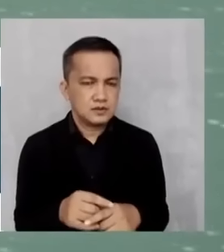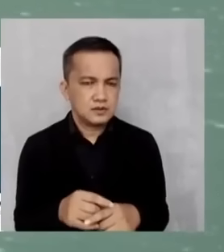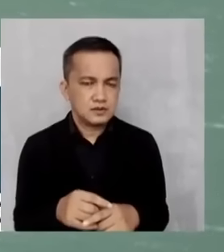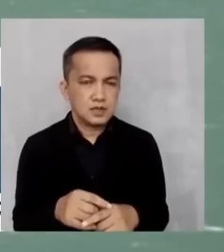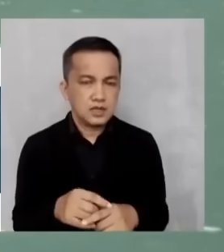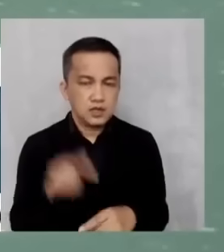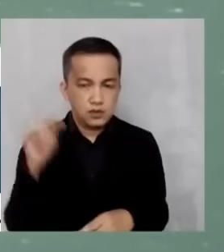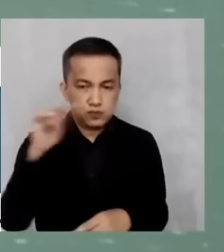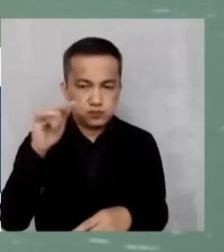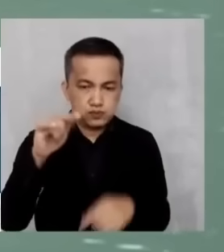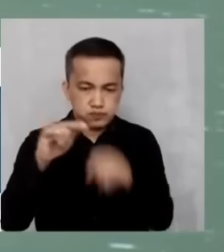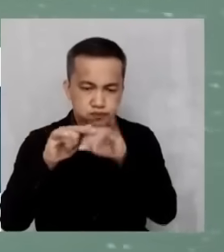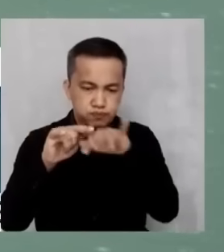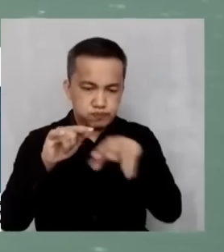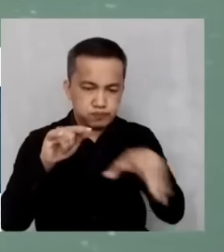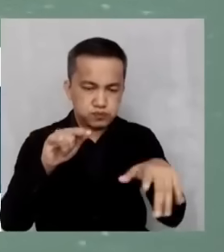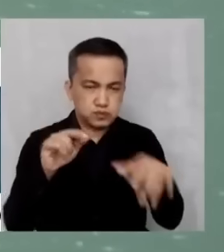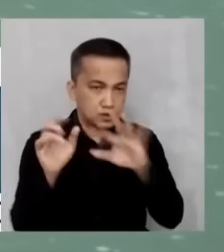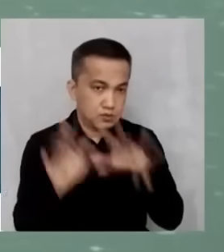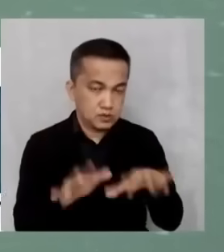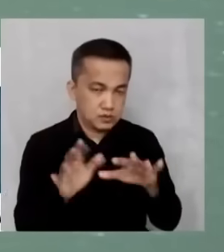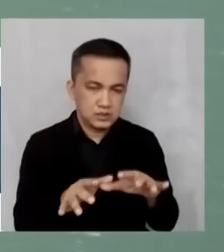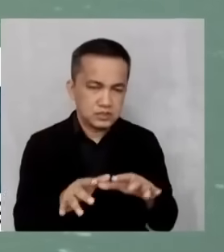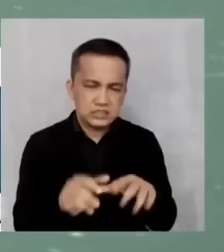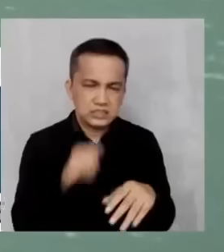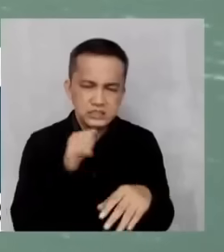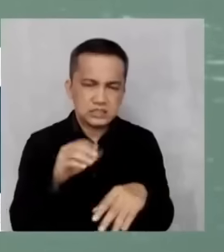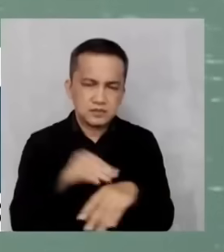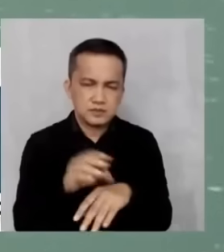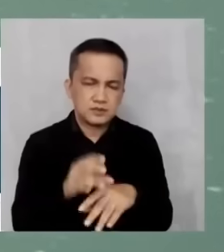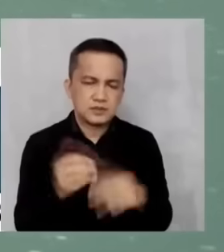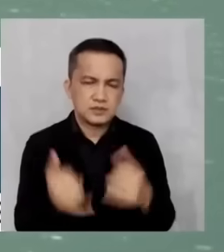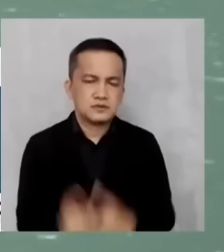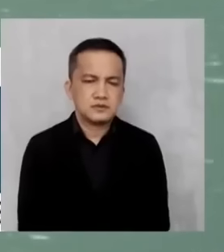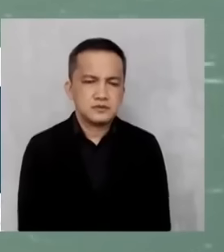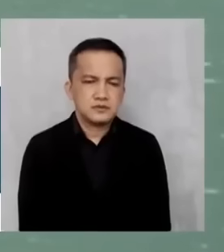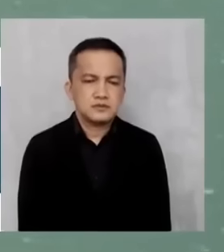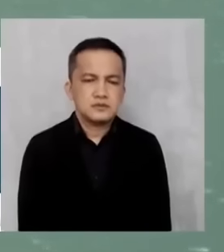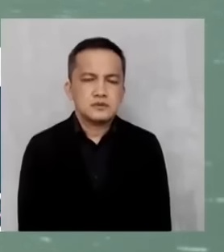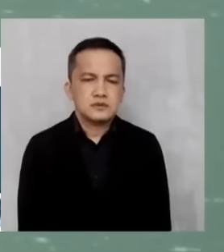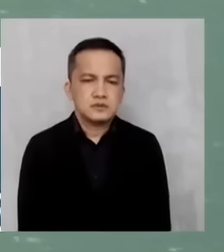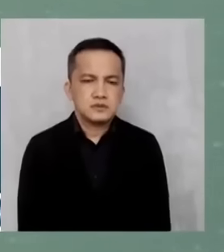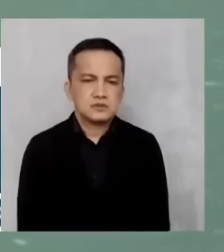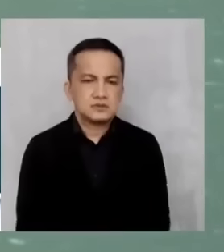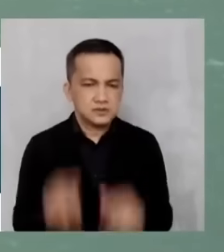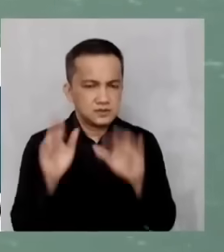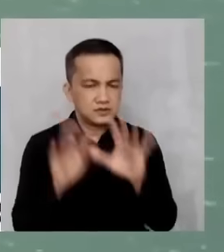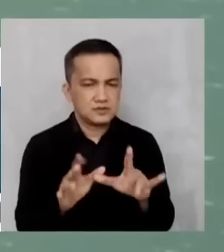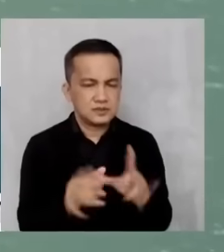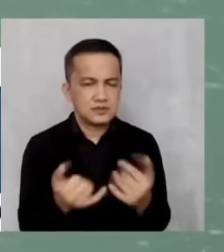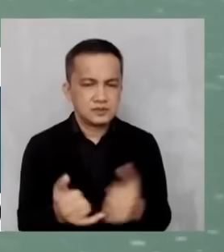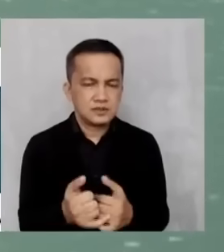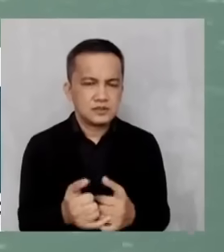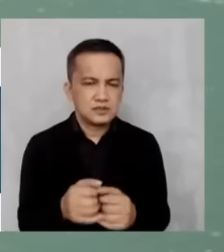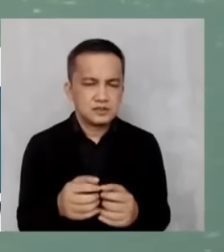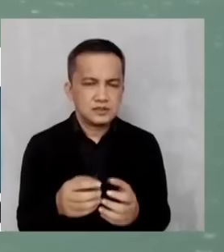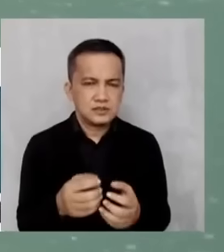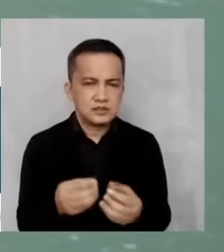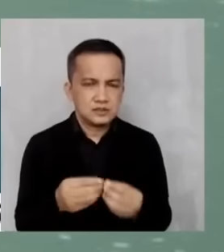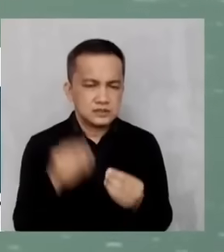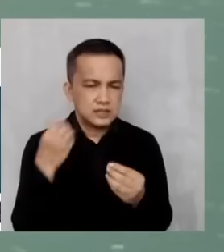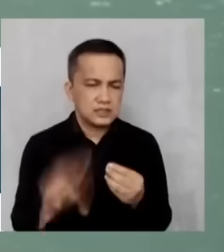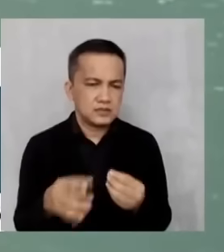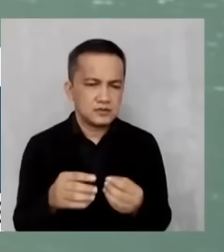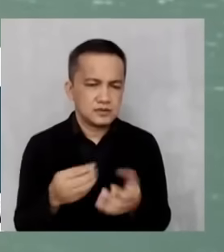tayo, hindi kasi advisable ngayon, ma'am, kasi tag-ulan tayo ngayon. So sayang naman yung gagastusin